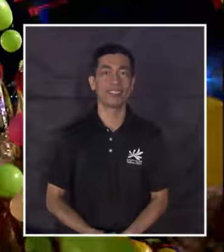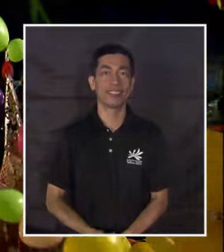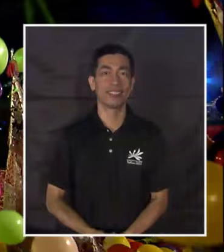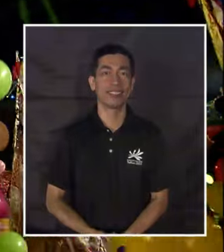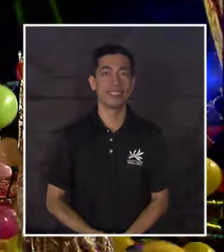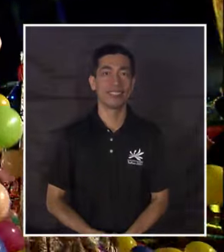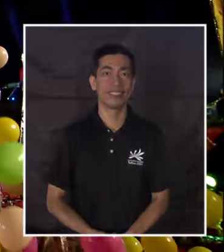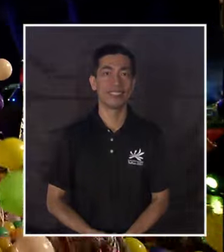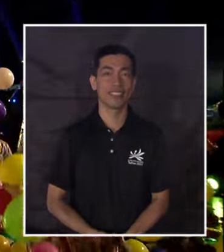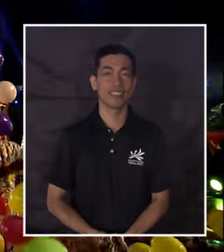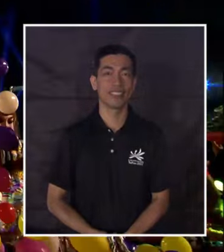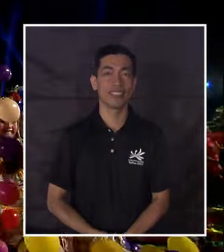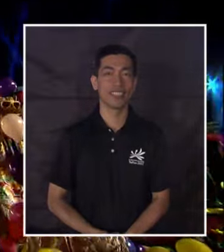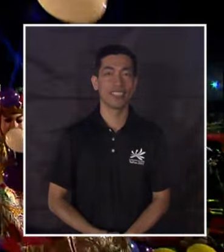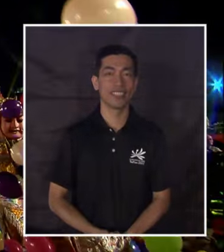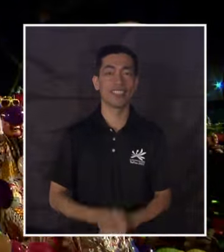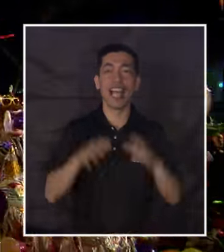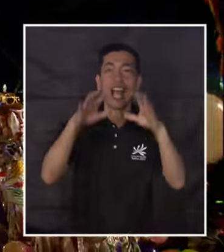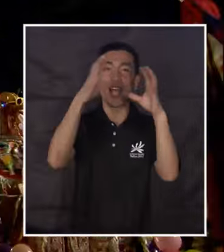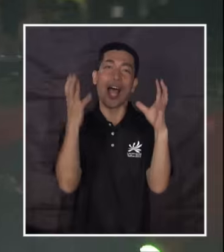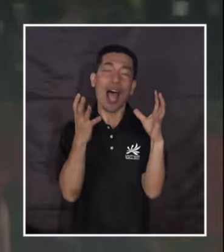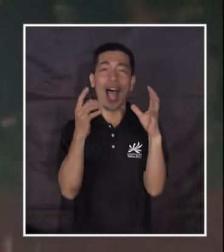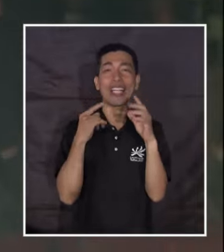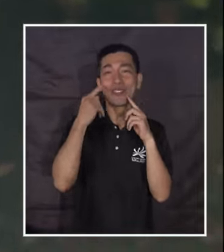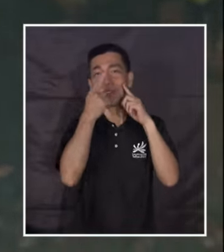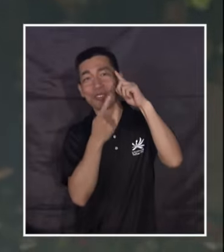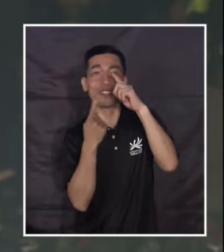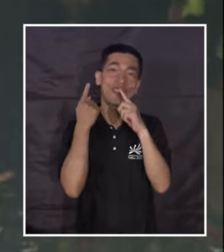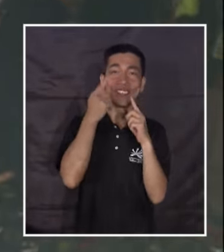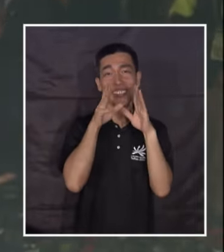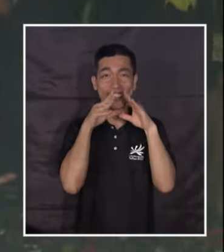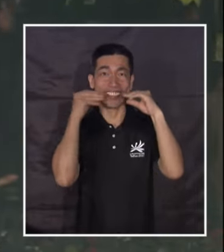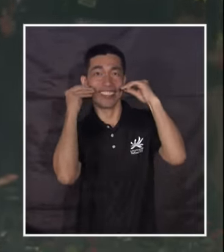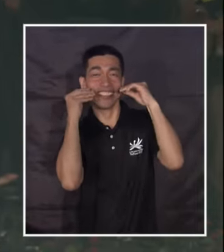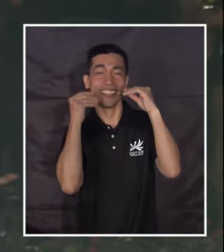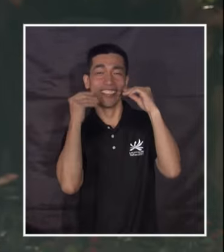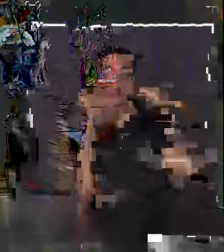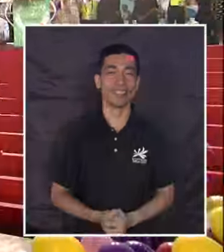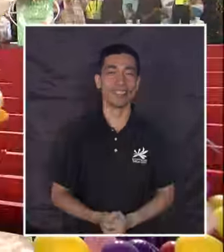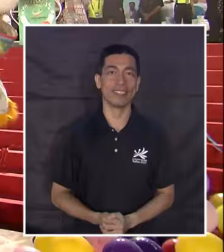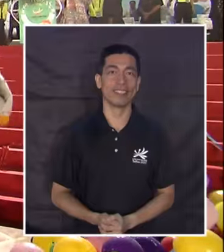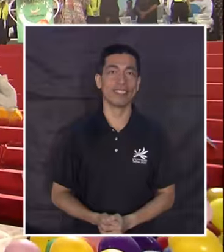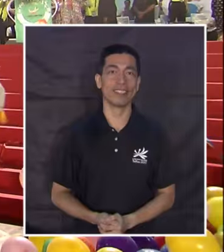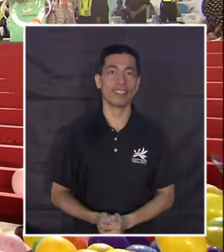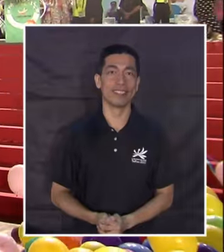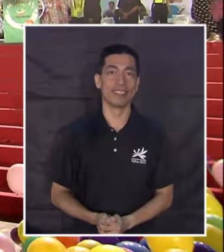可爱的电音三太子呢，也是最近这几年台湾非常